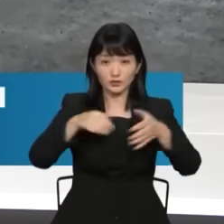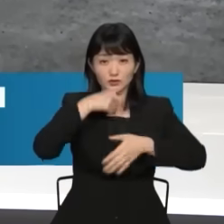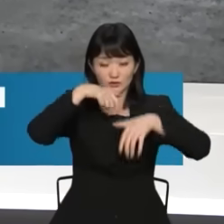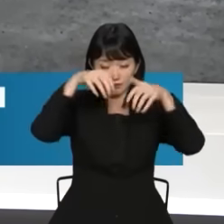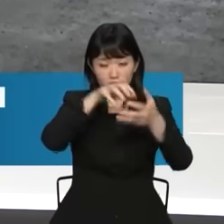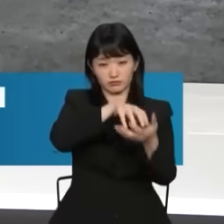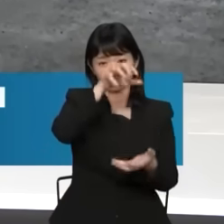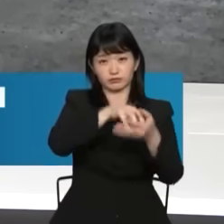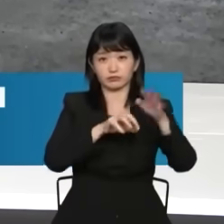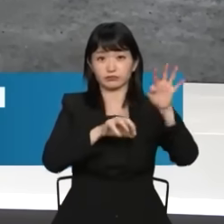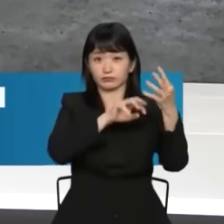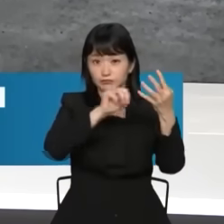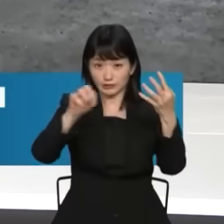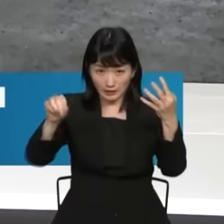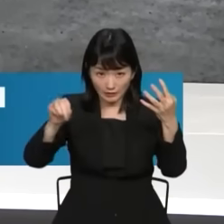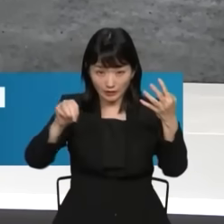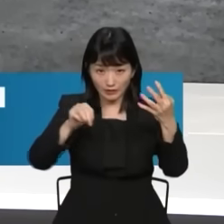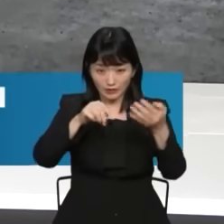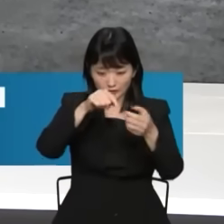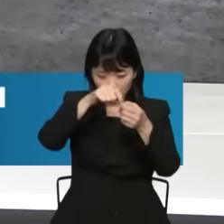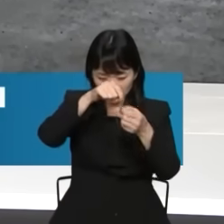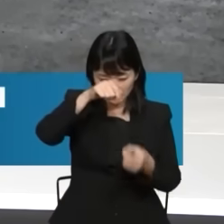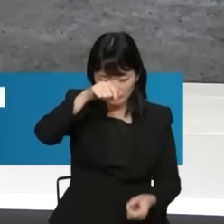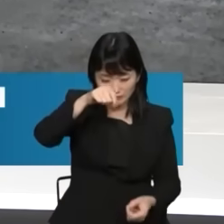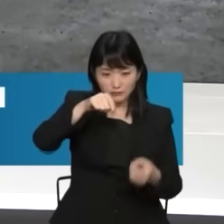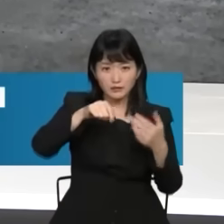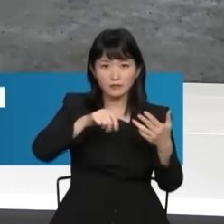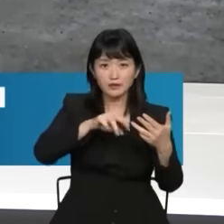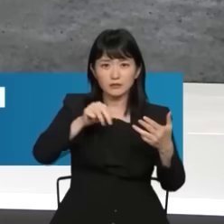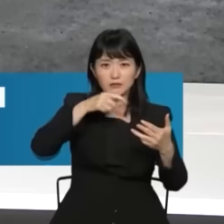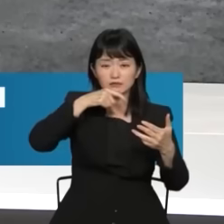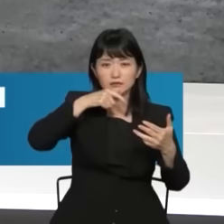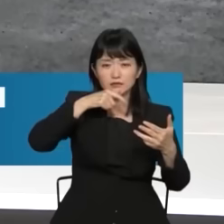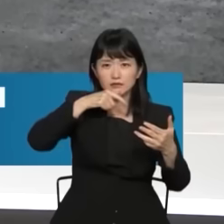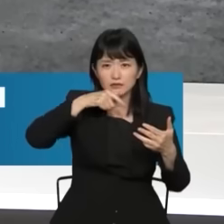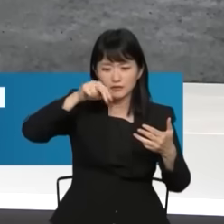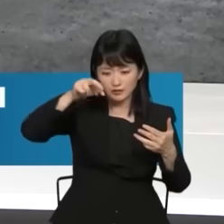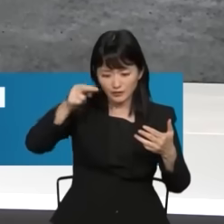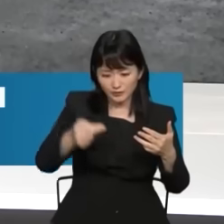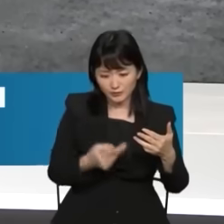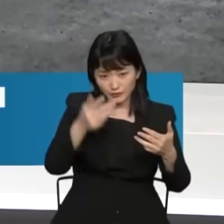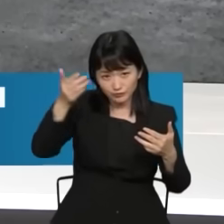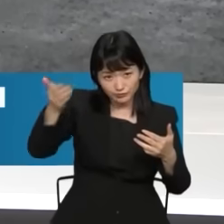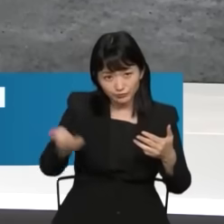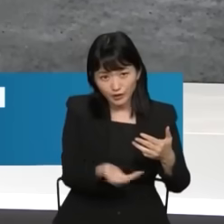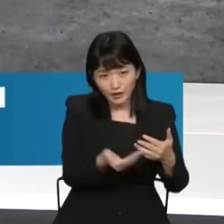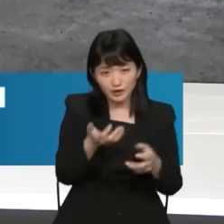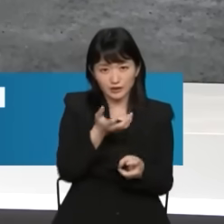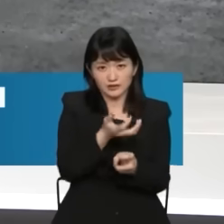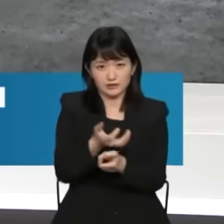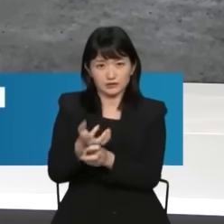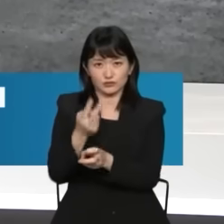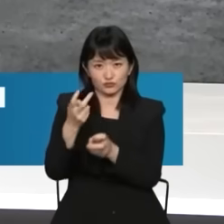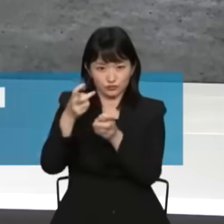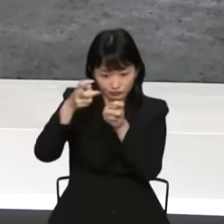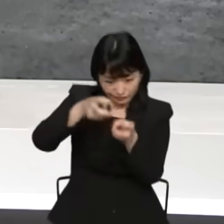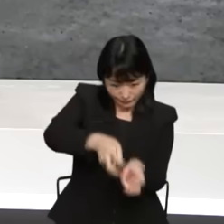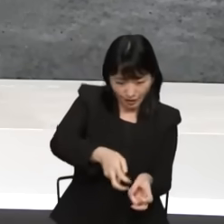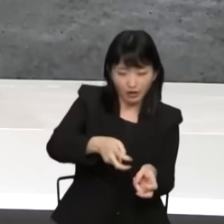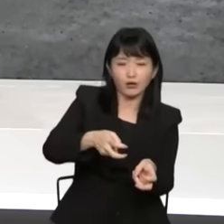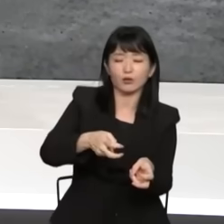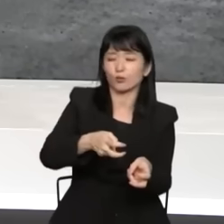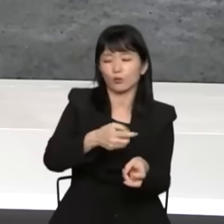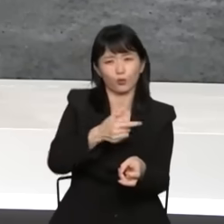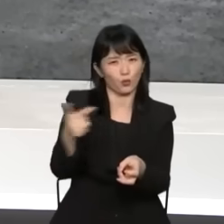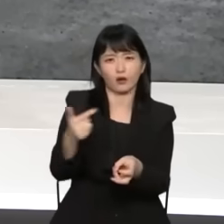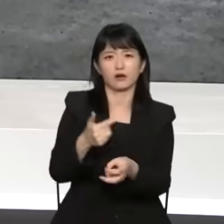넘게 비가 왔습니다. 8m 깊이의 커다란 땅꺼짐도 일어났는데 큰 트럭 두 대가 빠질 정도였습니다. 이어서